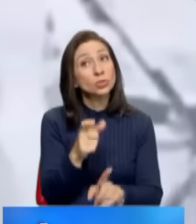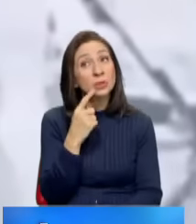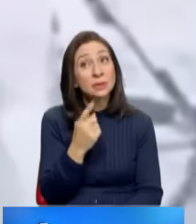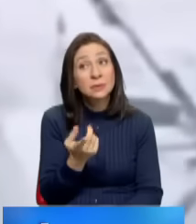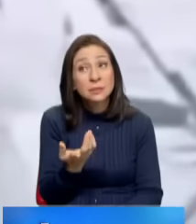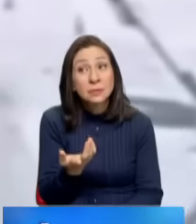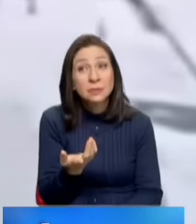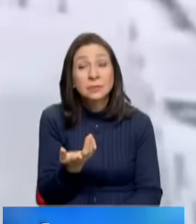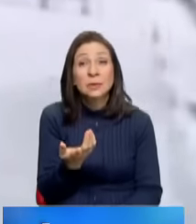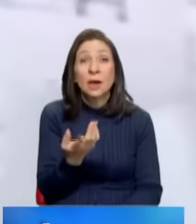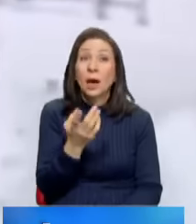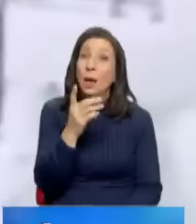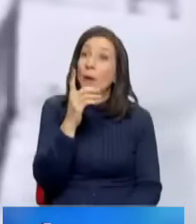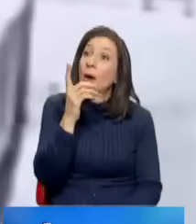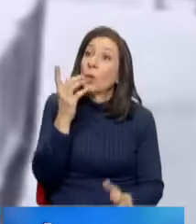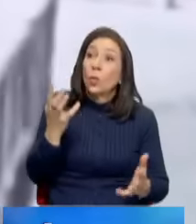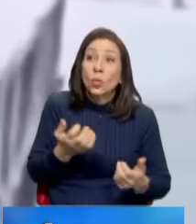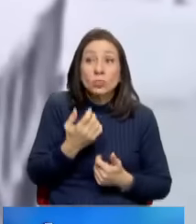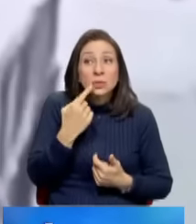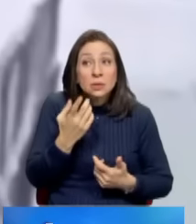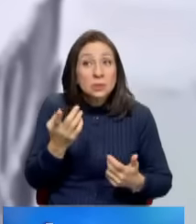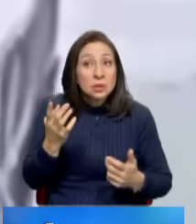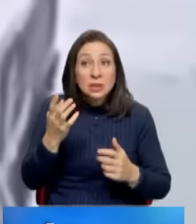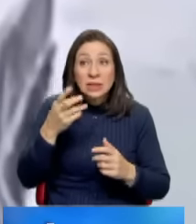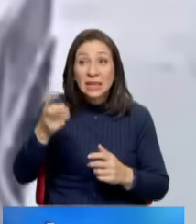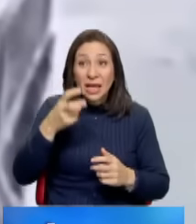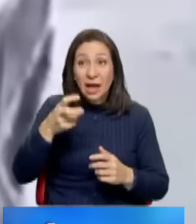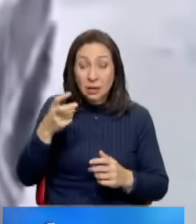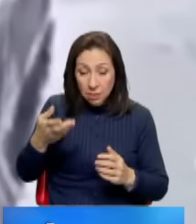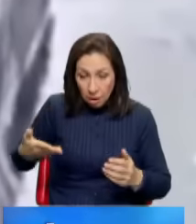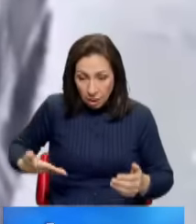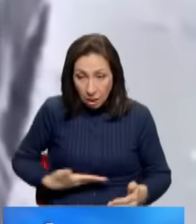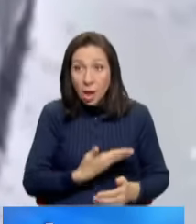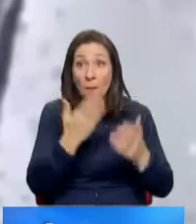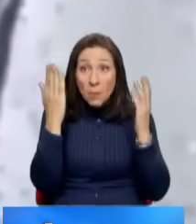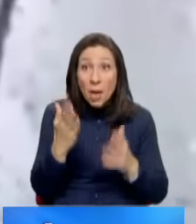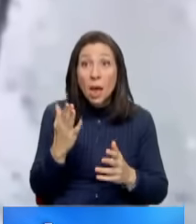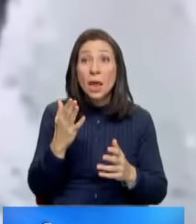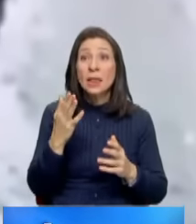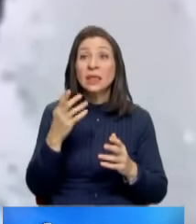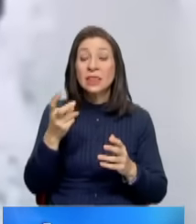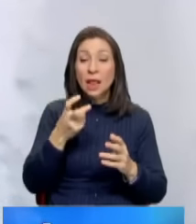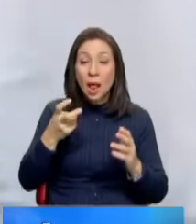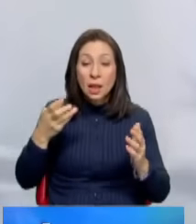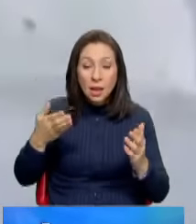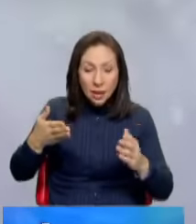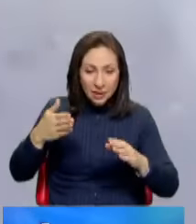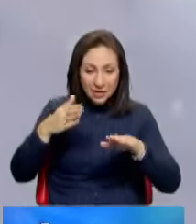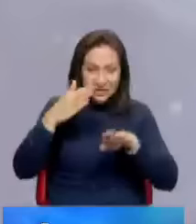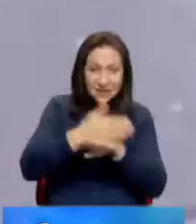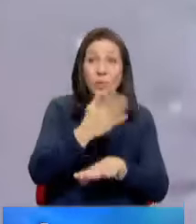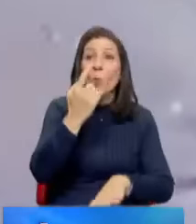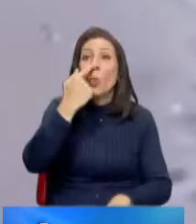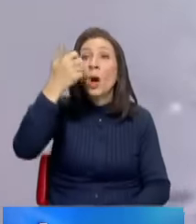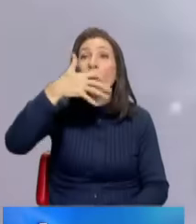dersiniz? Allah korumuş mu dersiniz? Tren raylarının altında kaldığı için, trene temas etmediğinden, burnu